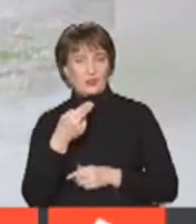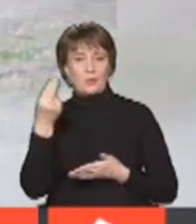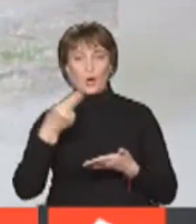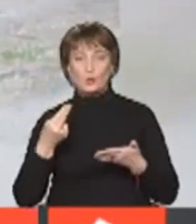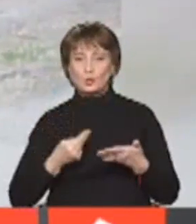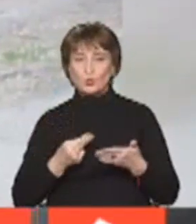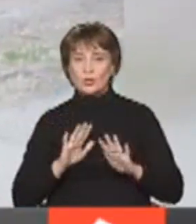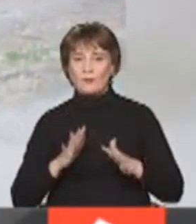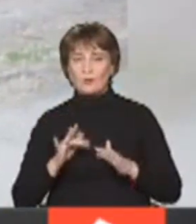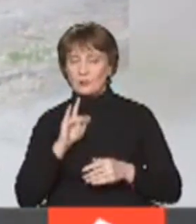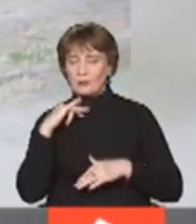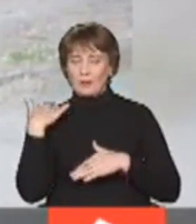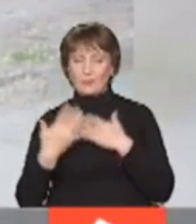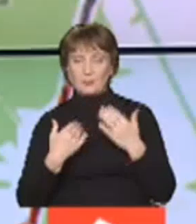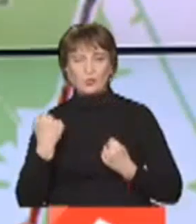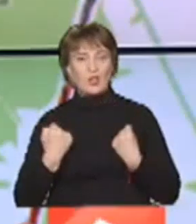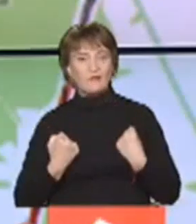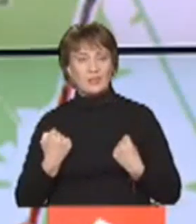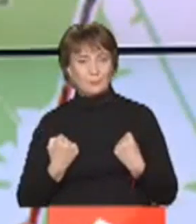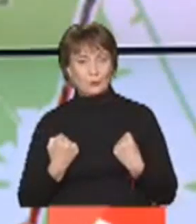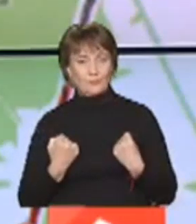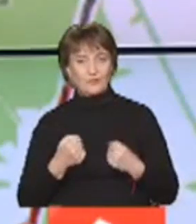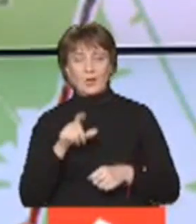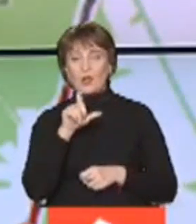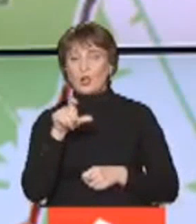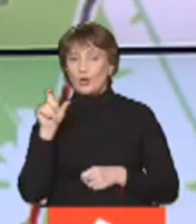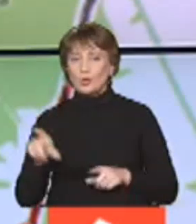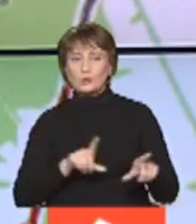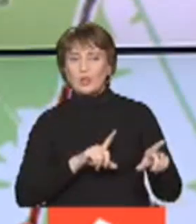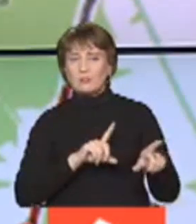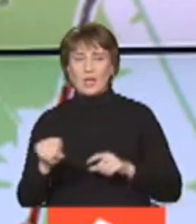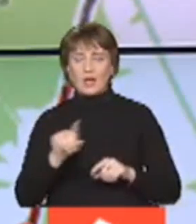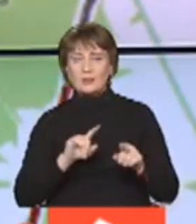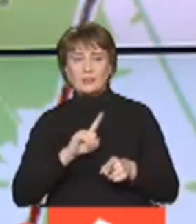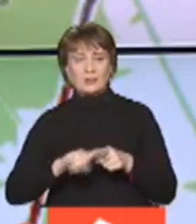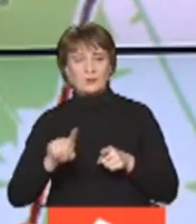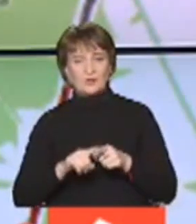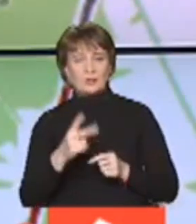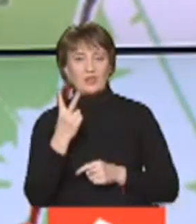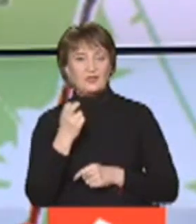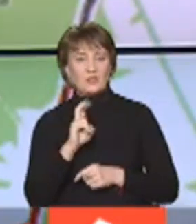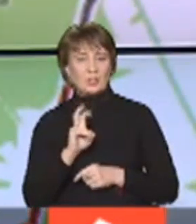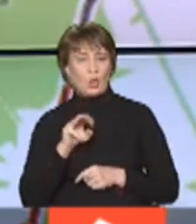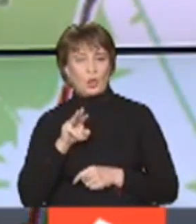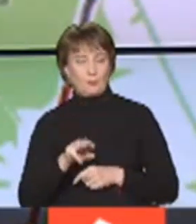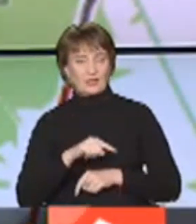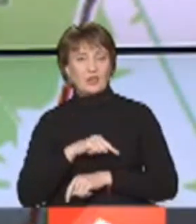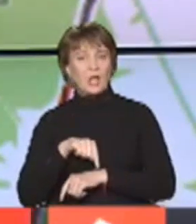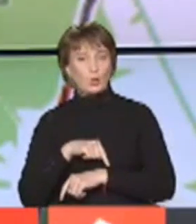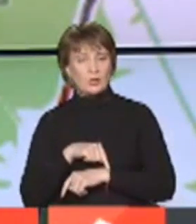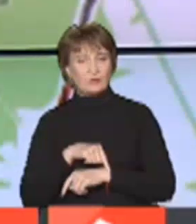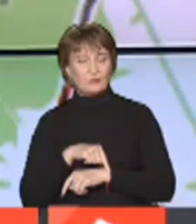художник випадково не переплутав автівку. Люди, не ганяйте по місту зі швидкістю 200 км на